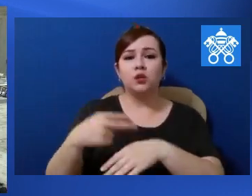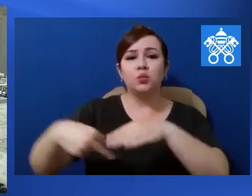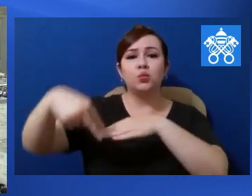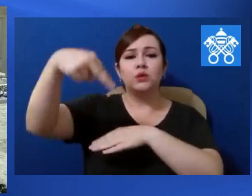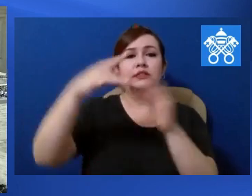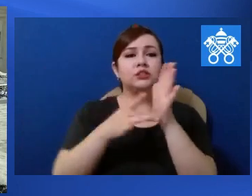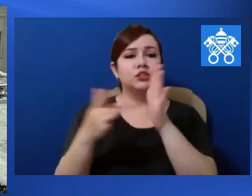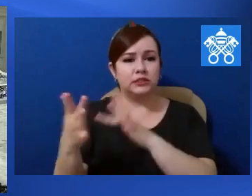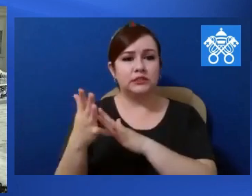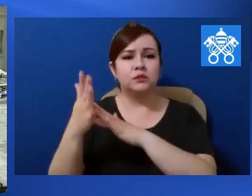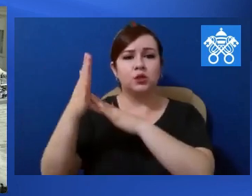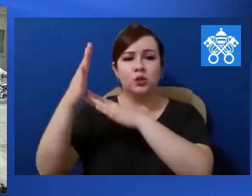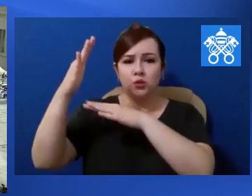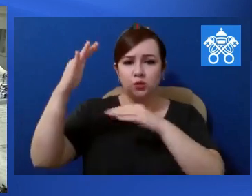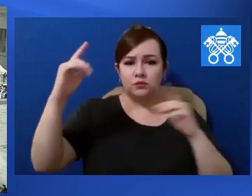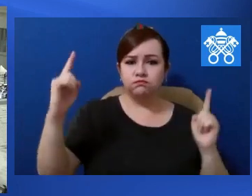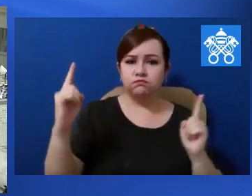col Dio vivente.